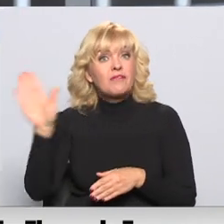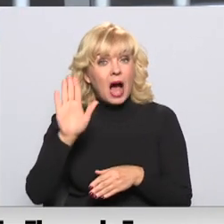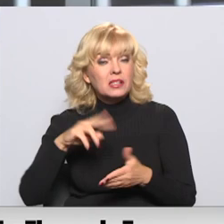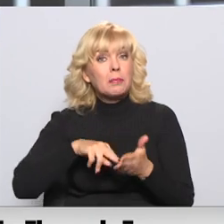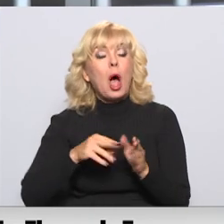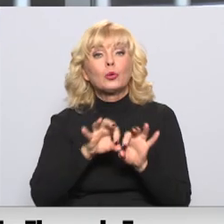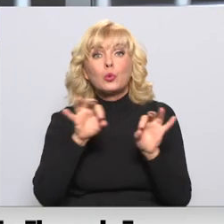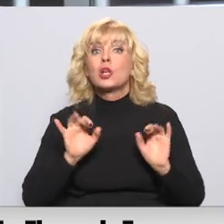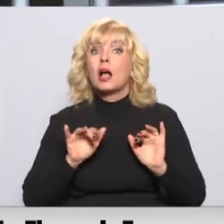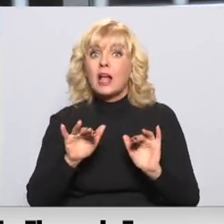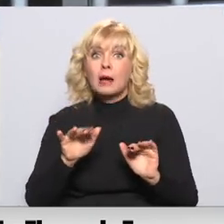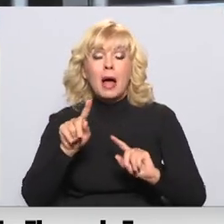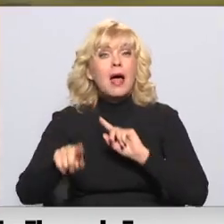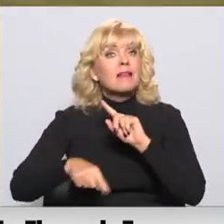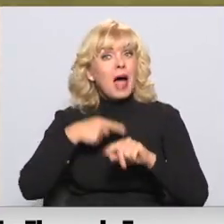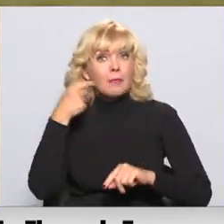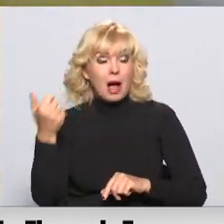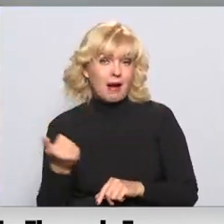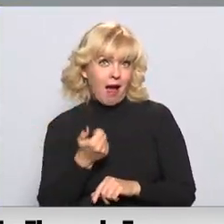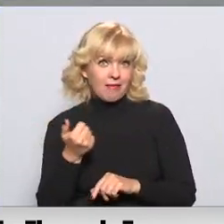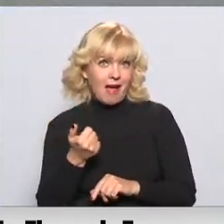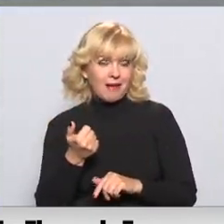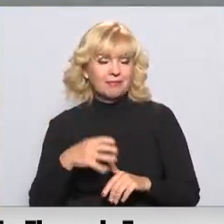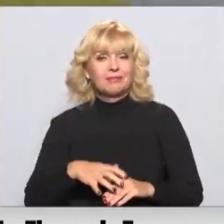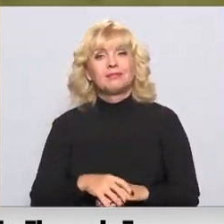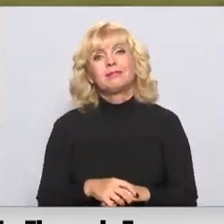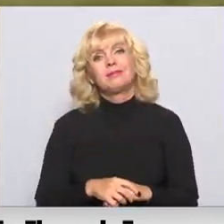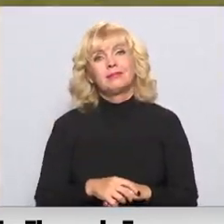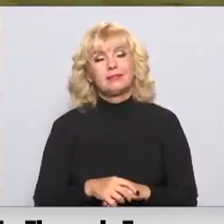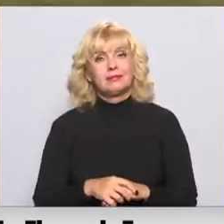uzsāks darbību jau nākamajā gadā. Svetlana Dudrene, Andris Mažans, Latgales regionālā televīzija.